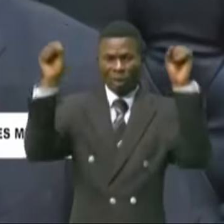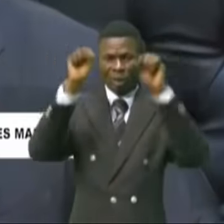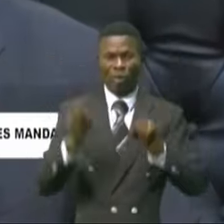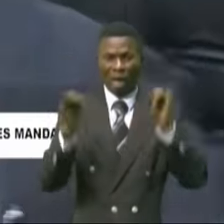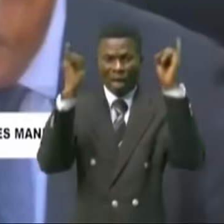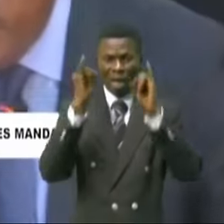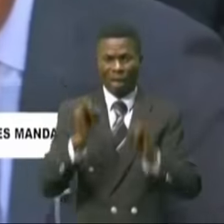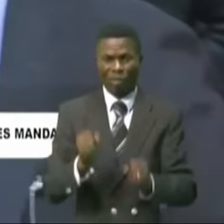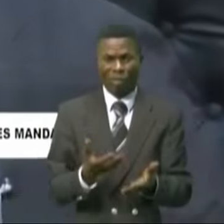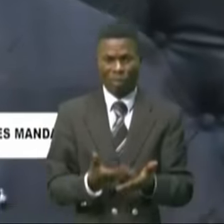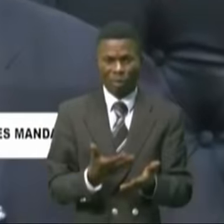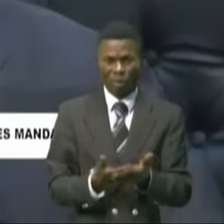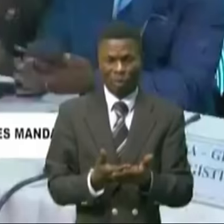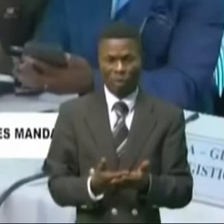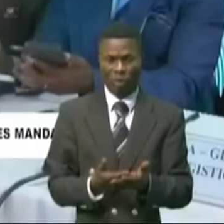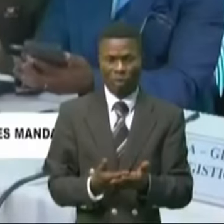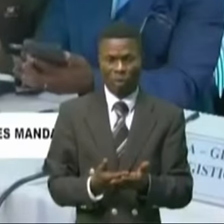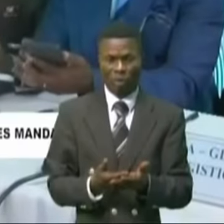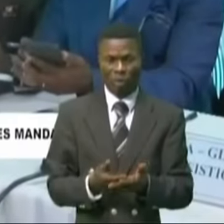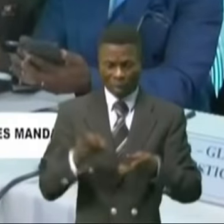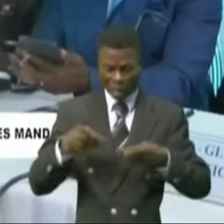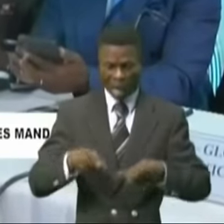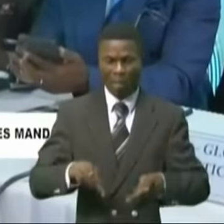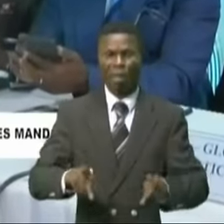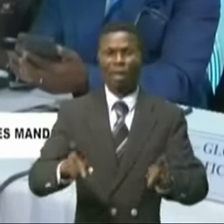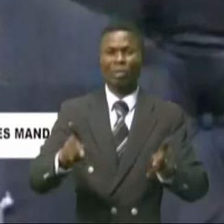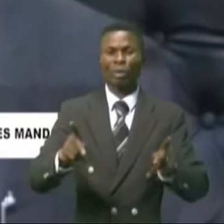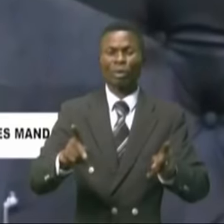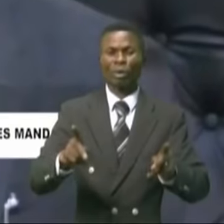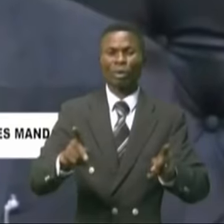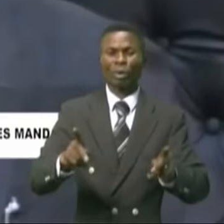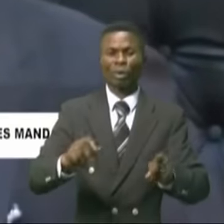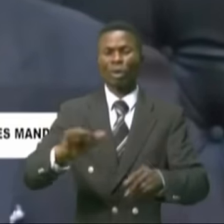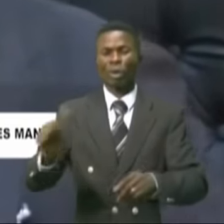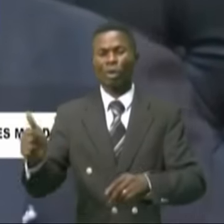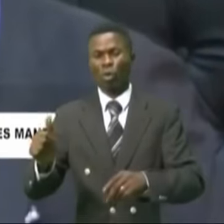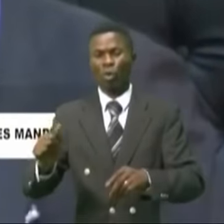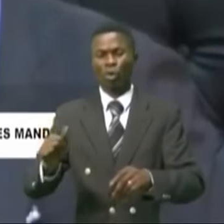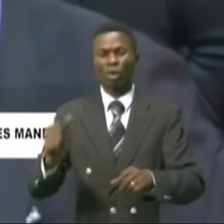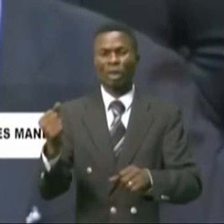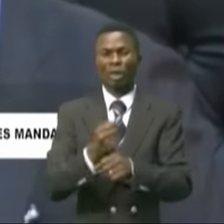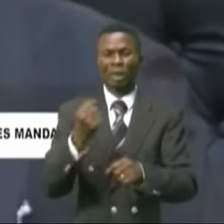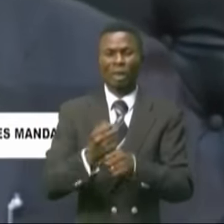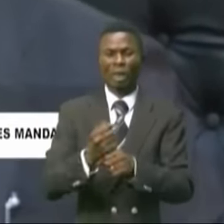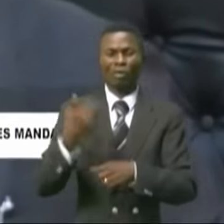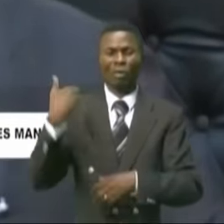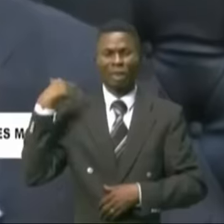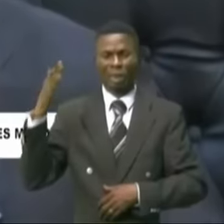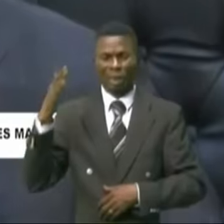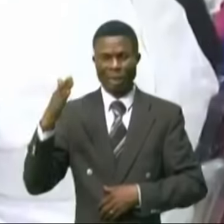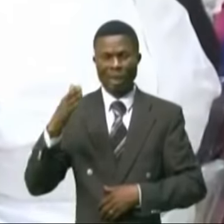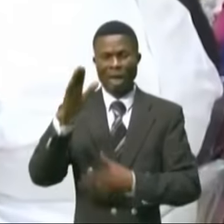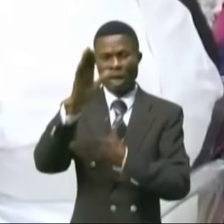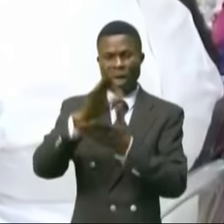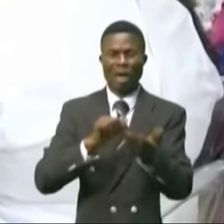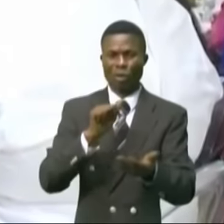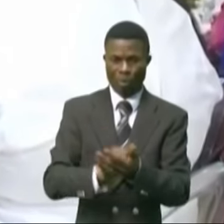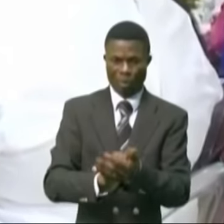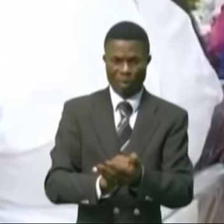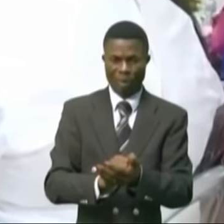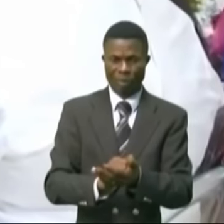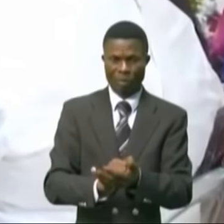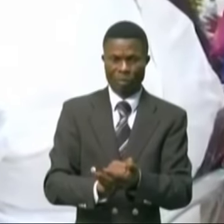informatique, de façon à permettre d'autres services étatiques de s'en servir. Signalons que